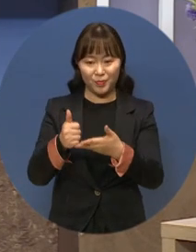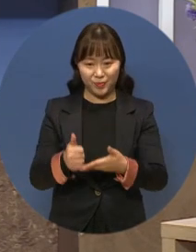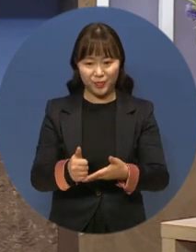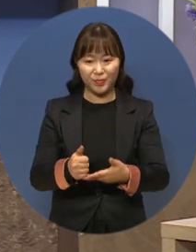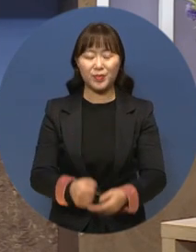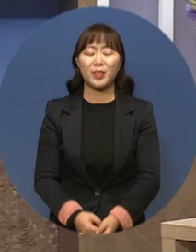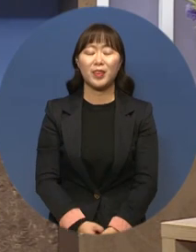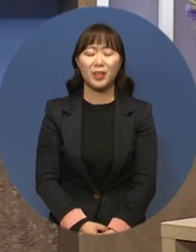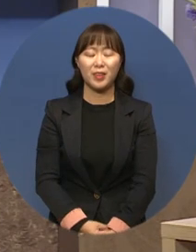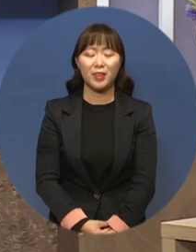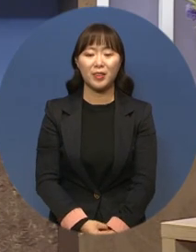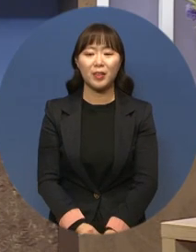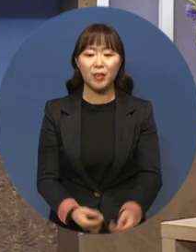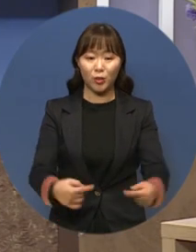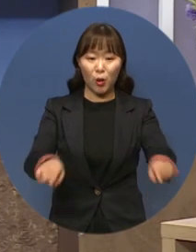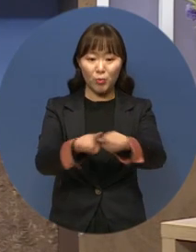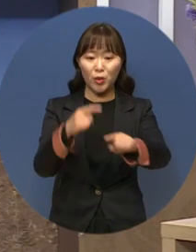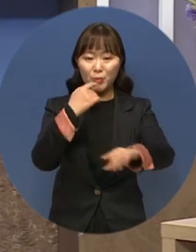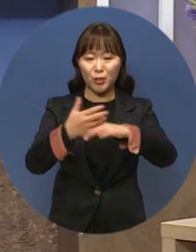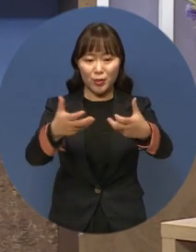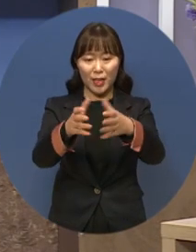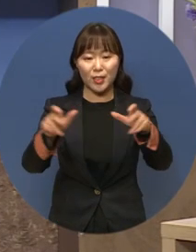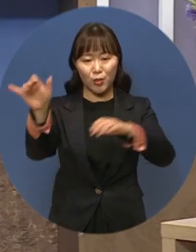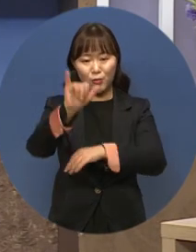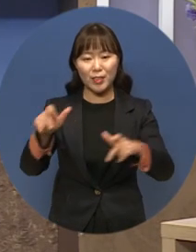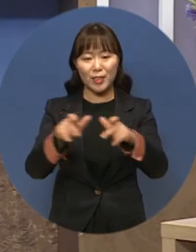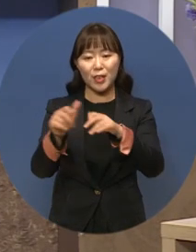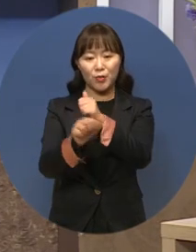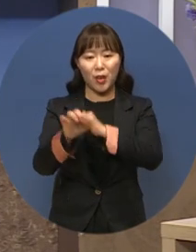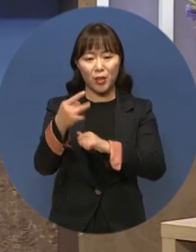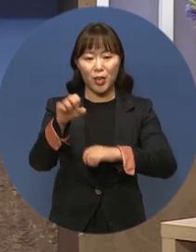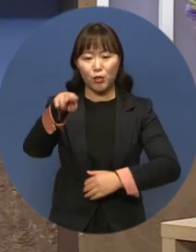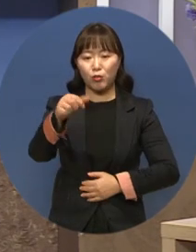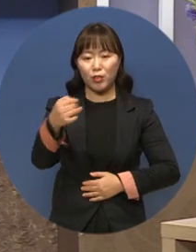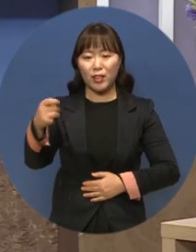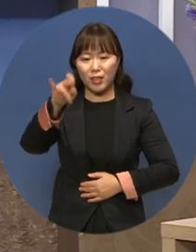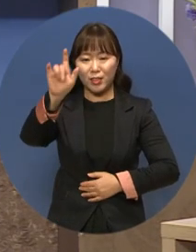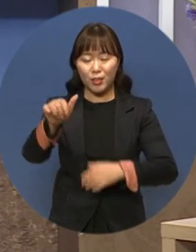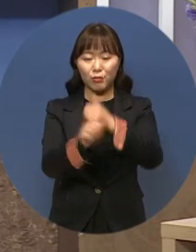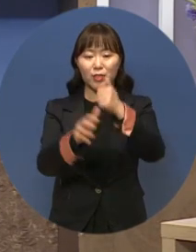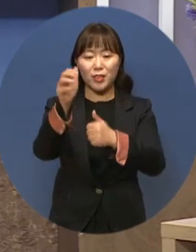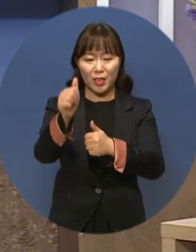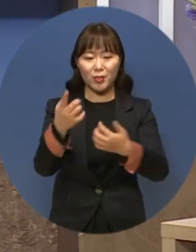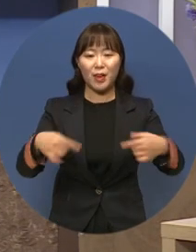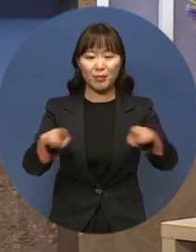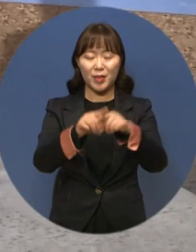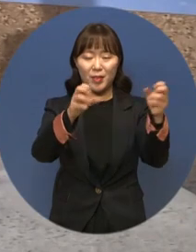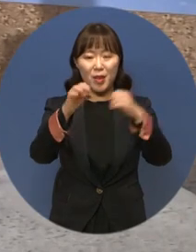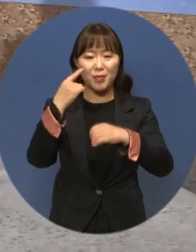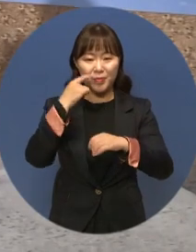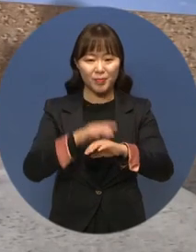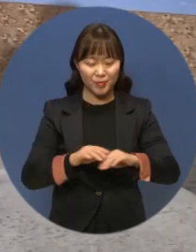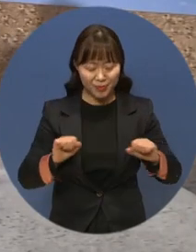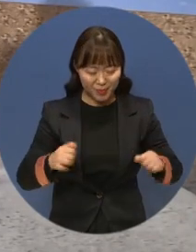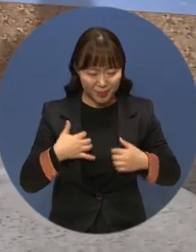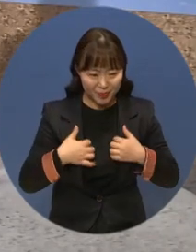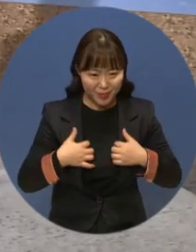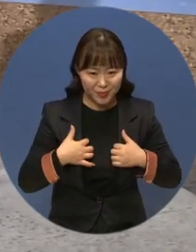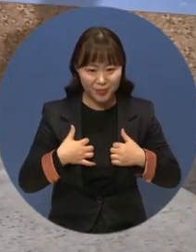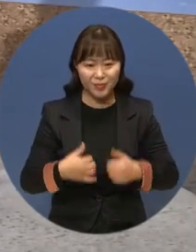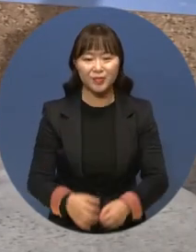모셨습니다. 더불어민주당 전국장애인위원회 윤희식 위원장님과 함께 이야기 나눠보겠습니다. 위원장님